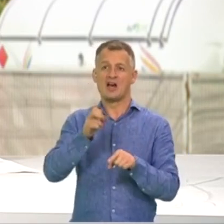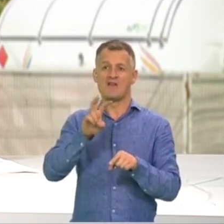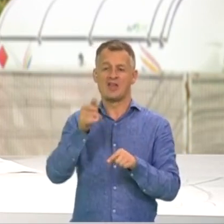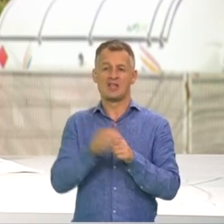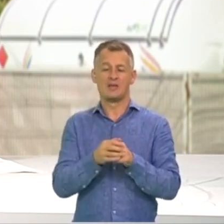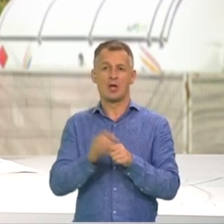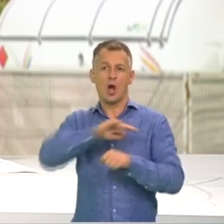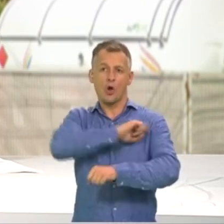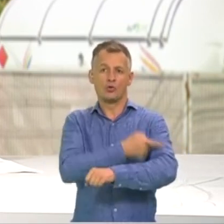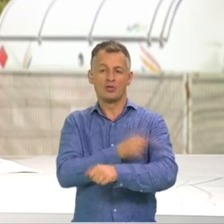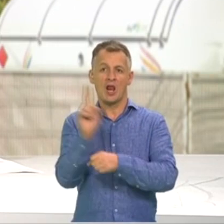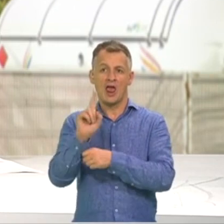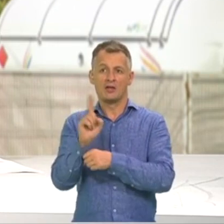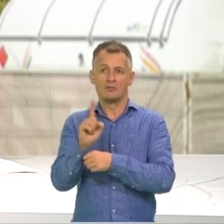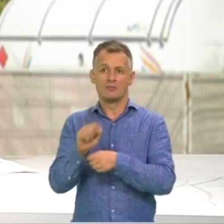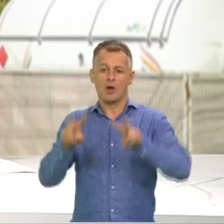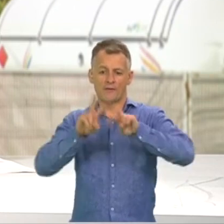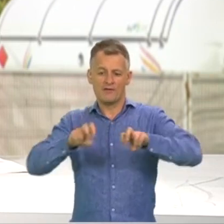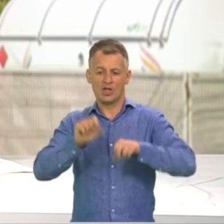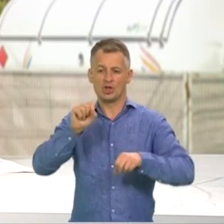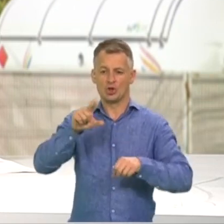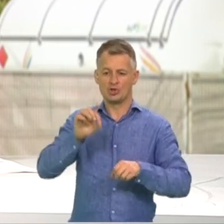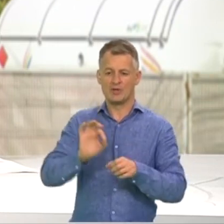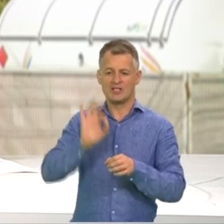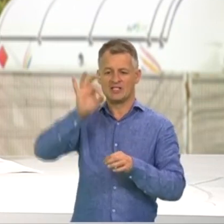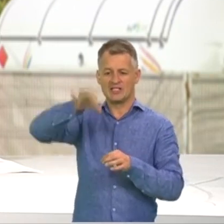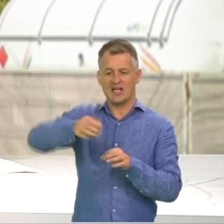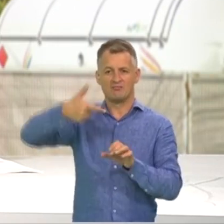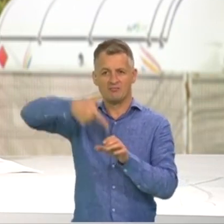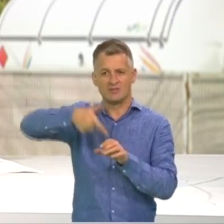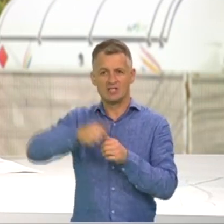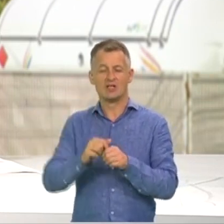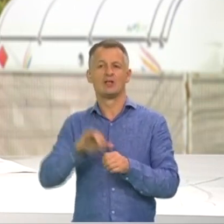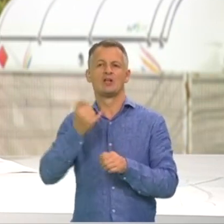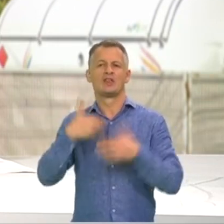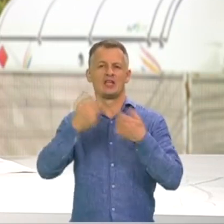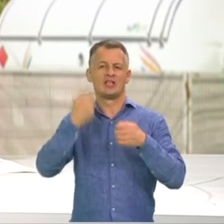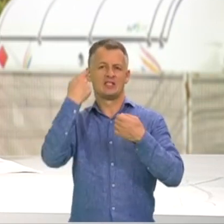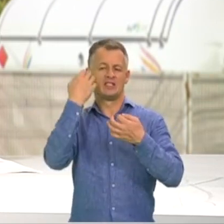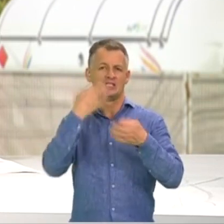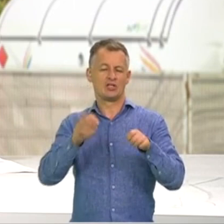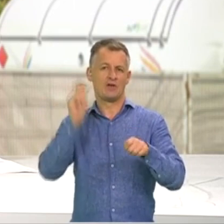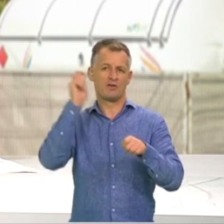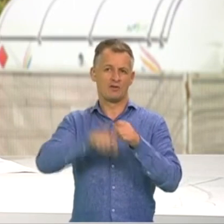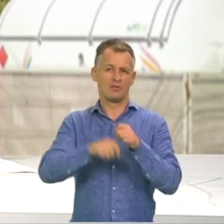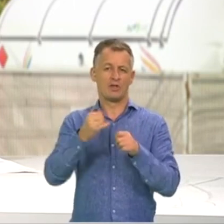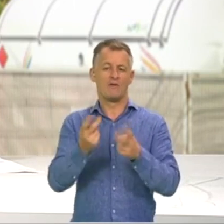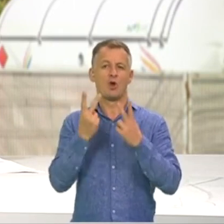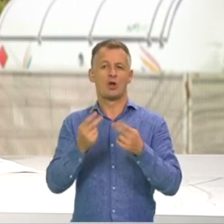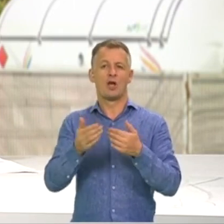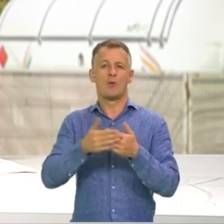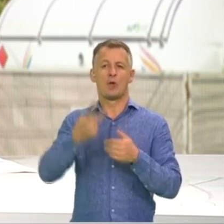sunt în alertă și au făcut controle la 12 stații. Au dat 33 de avertizmente și 10 sancțiuni contravenționale în valoare de